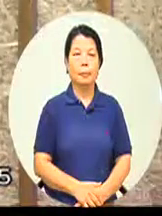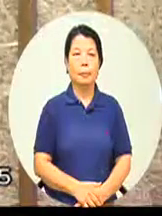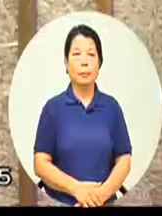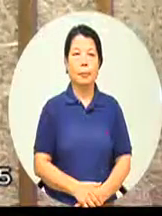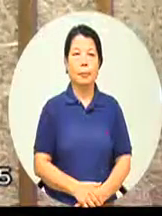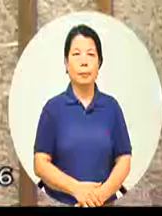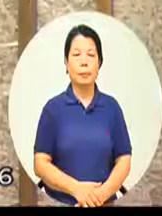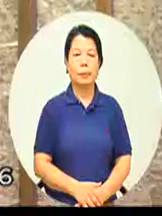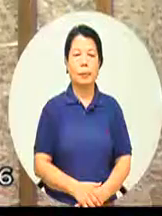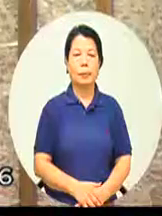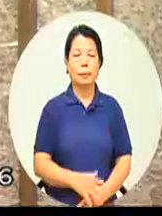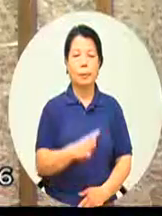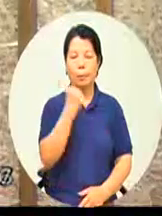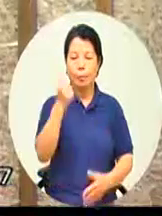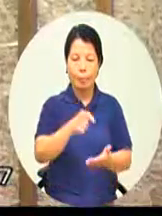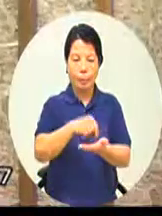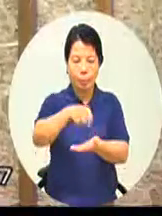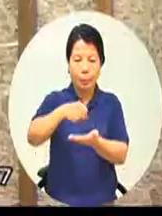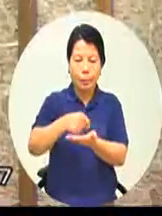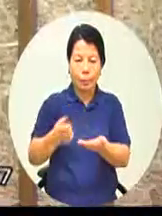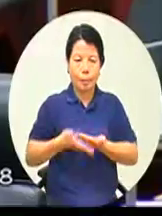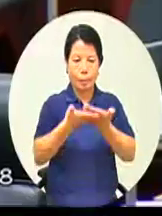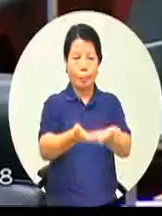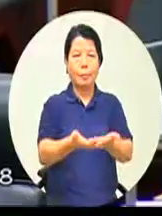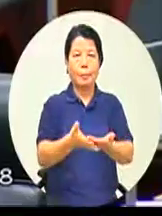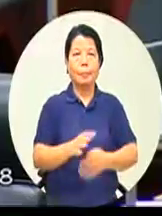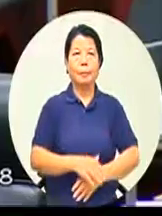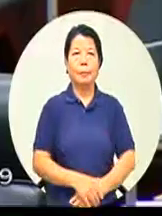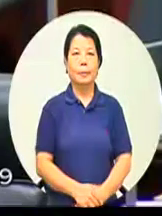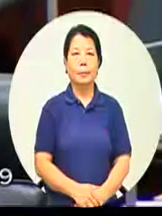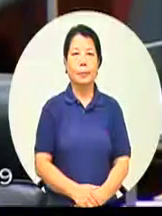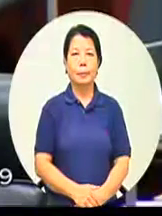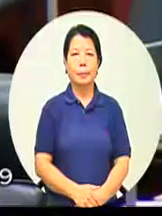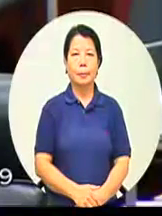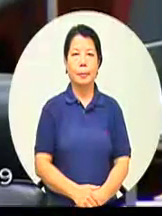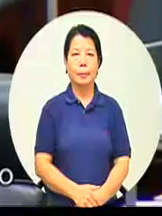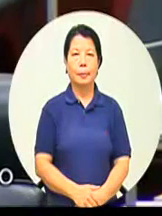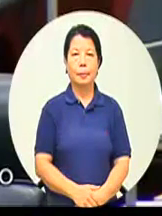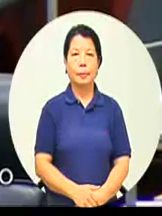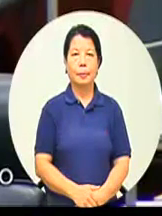好，那我们再来书面给议员。好。